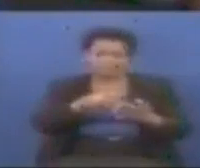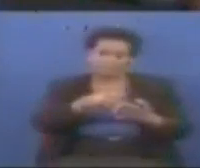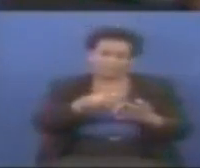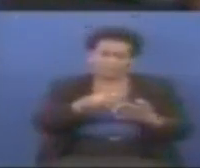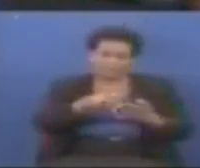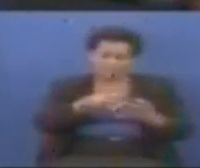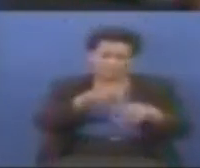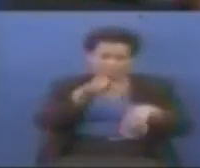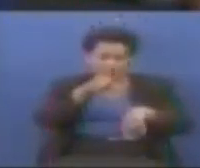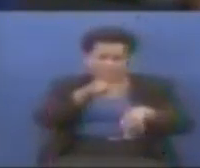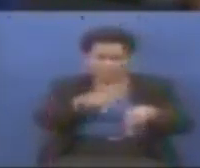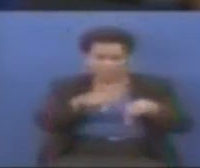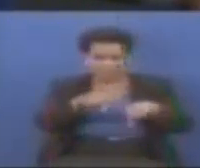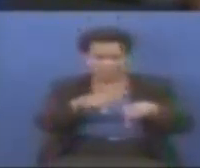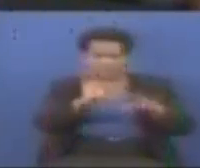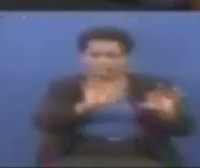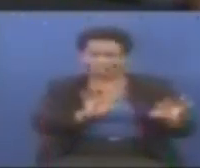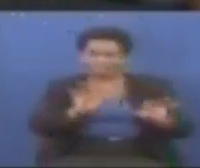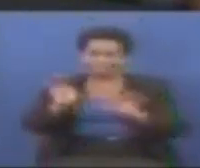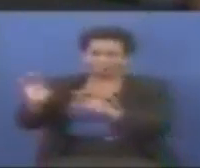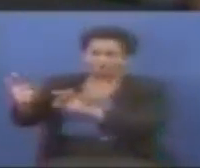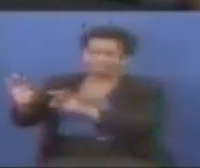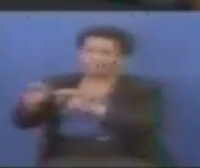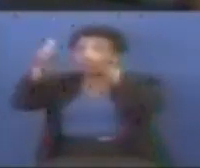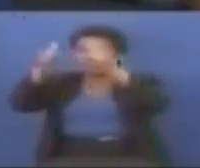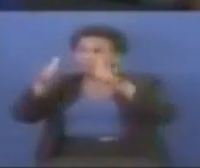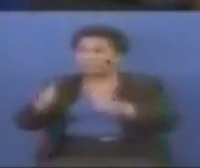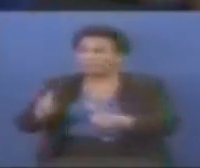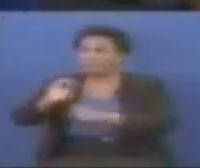walimu la wanafunzi? Asante sana.